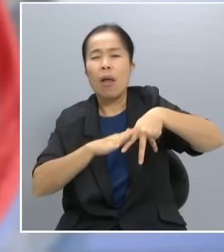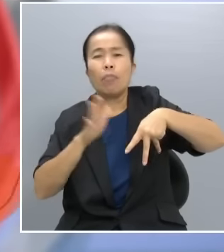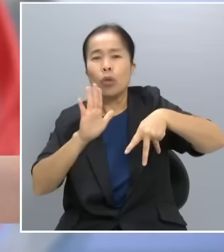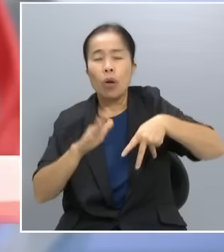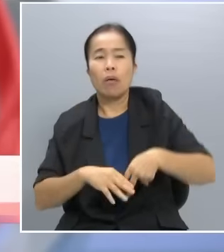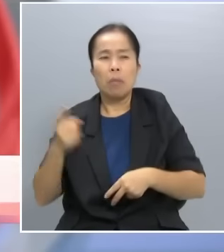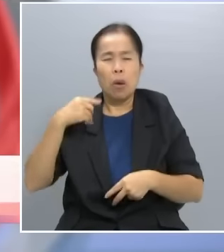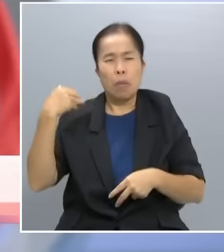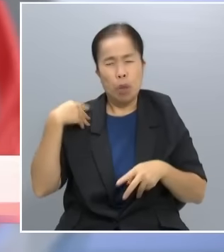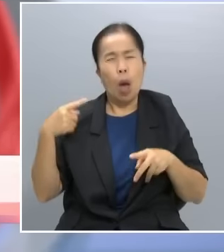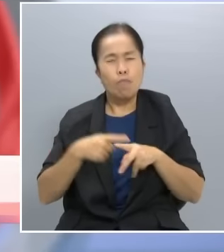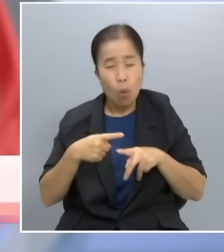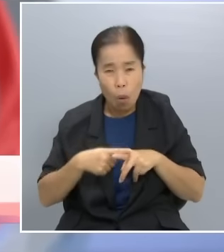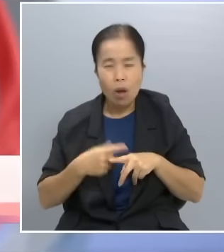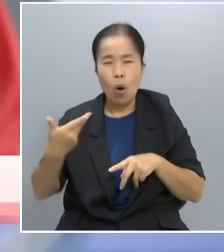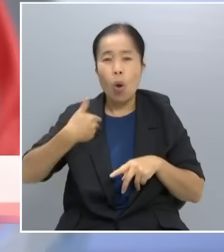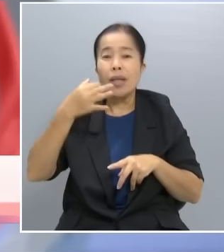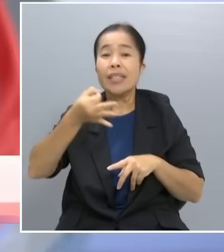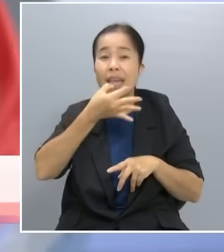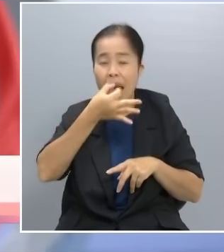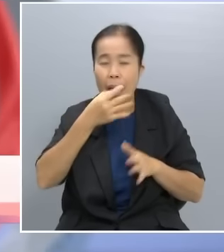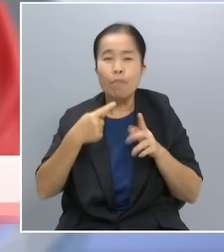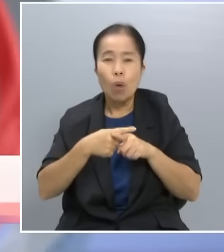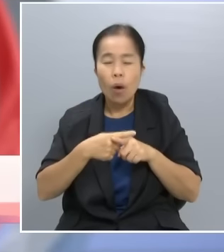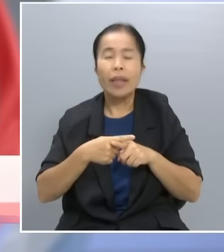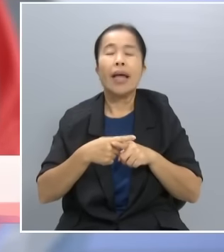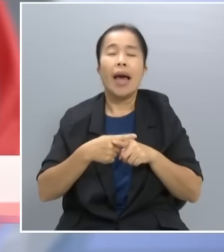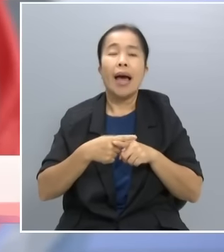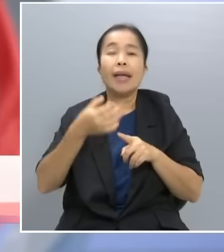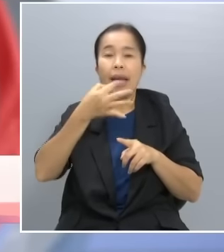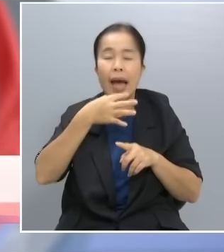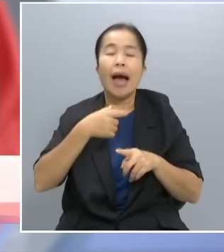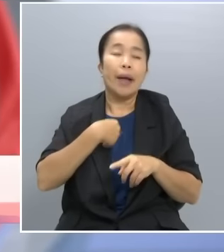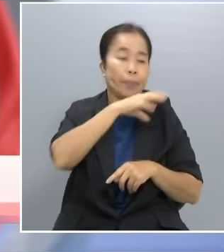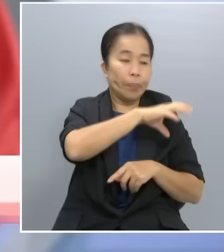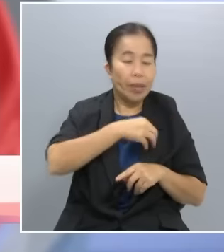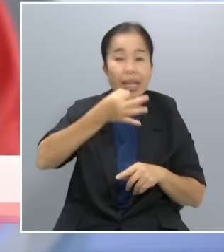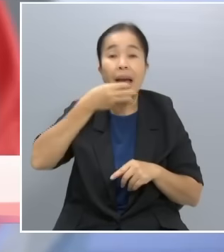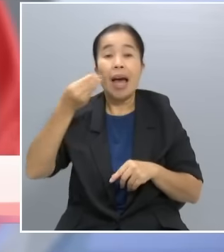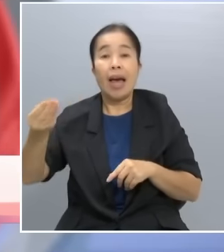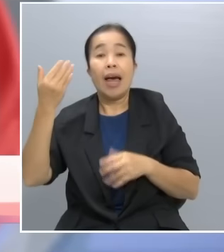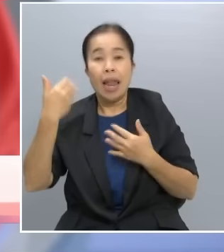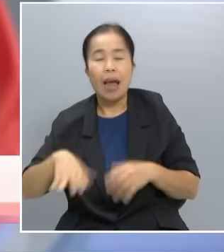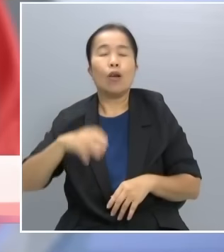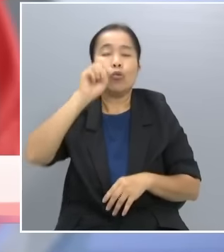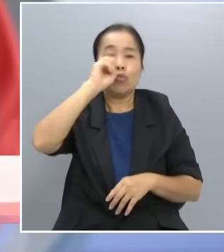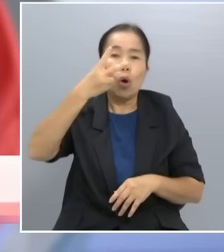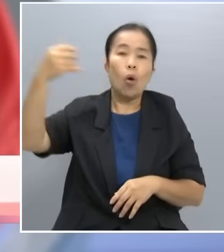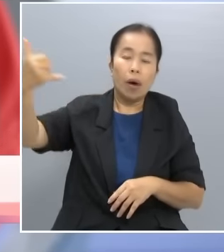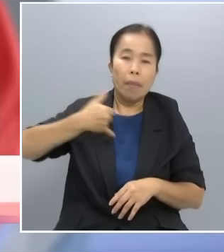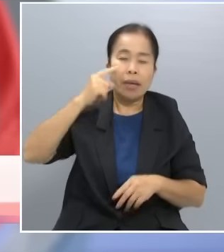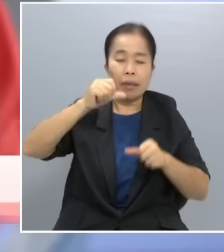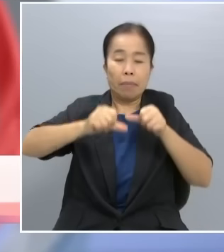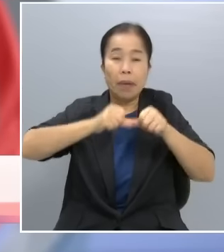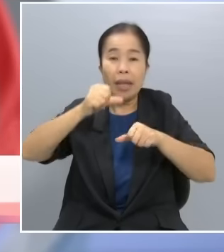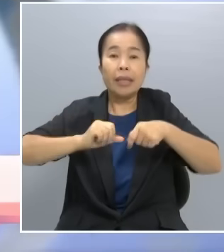ามันมีอาการปวดแผลขอยาแก้ปวดหน่อยได้ไหมมาหยิบยาพาราให้เขาค่ะเขาก็กลับมาอีกรอบที่สองขอพลาสเตอร์